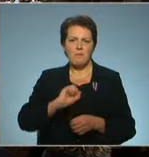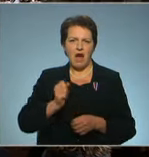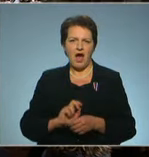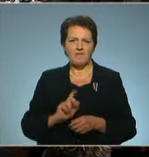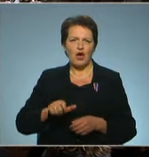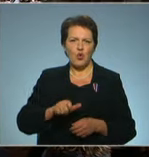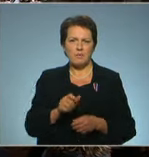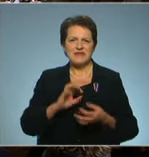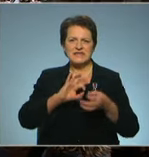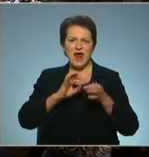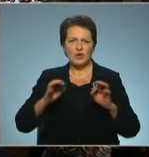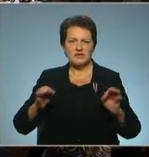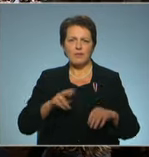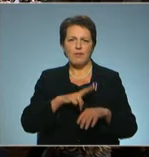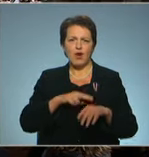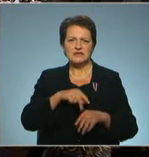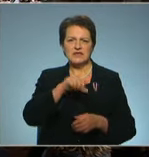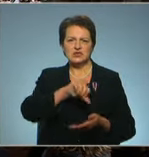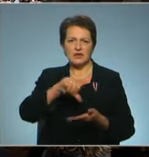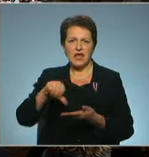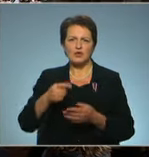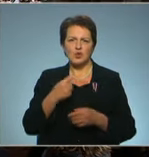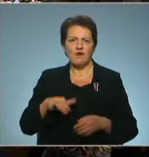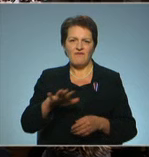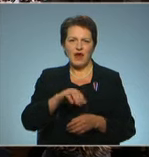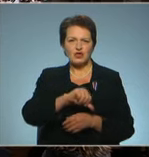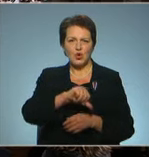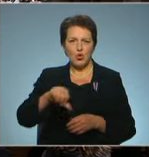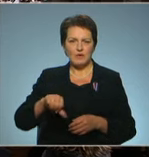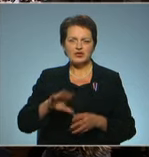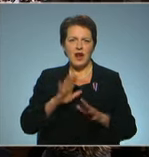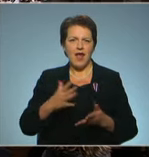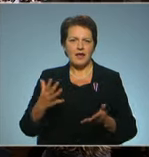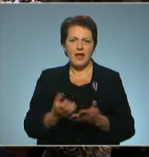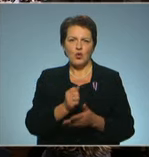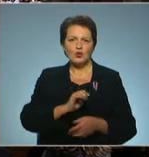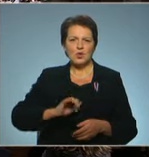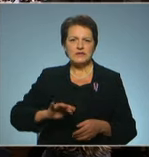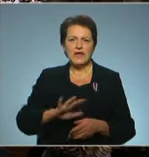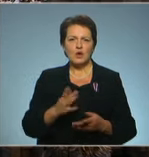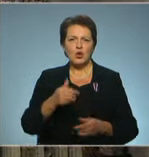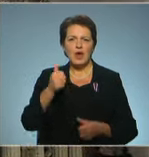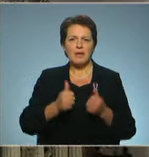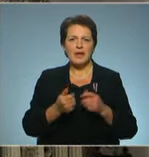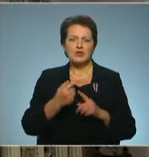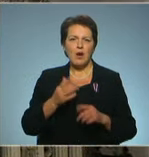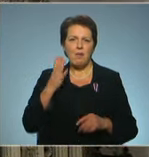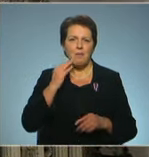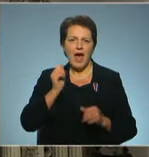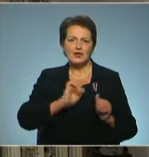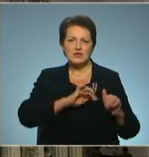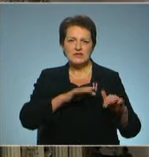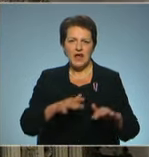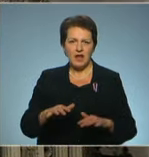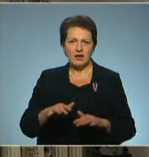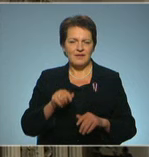dzeloņa stieples, policistu ķēdes no valstu robežas, lai iegūtu zemi, kur piens un medus tek.